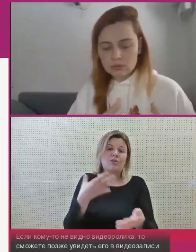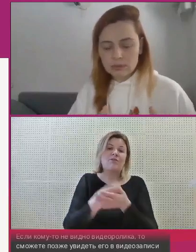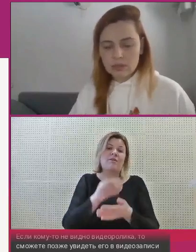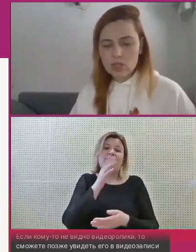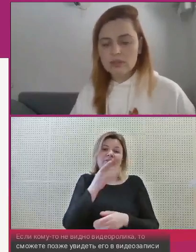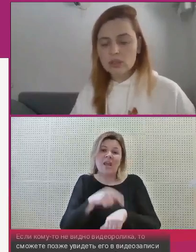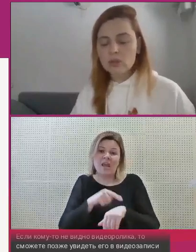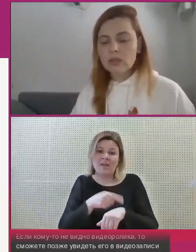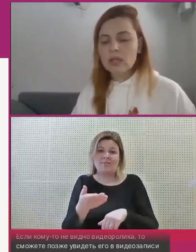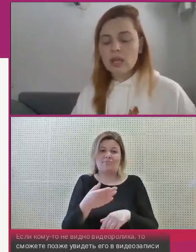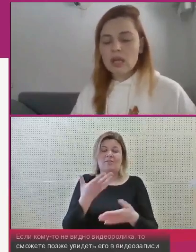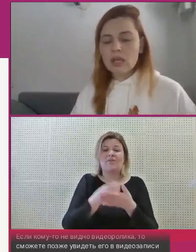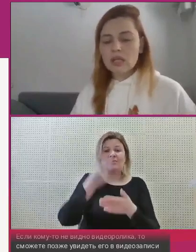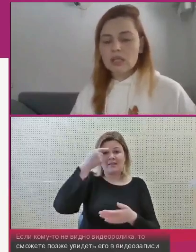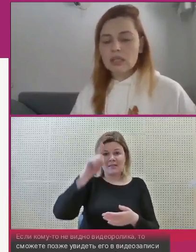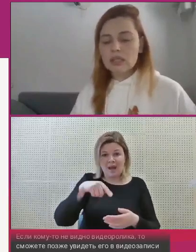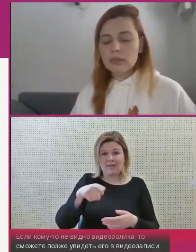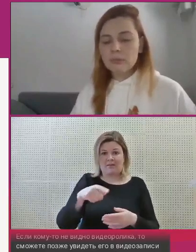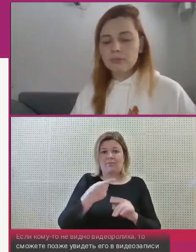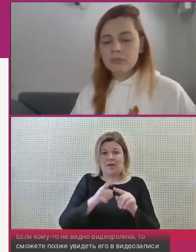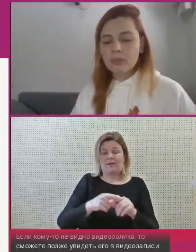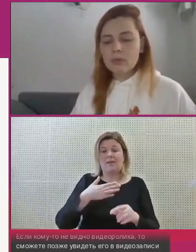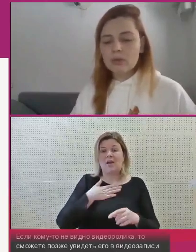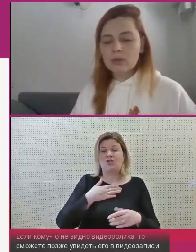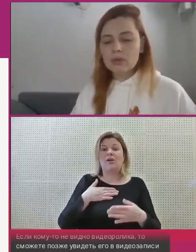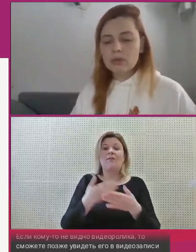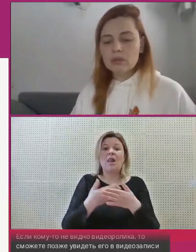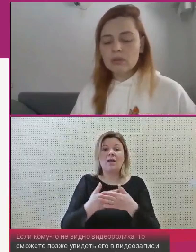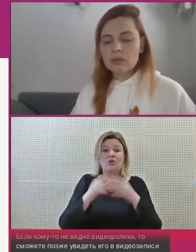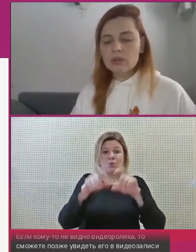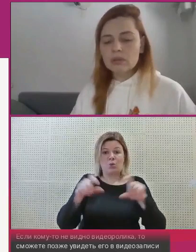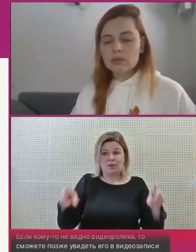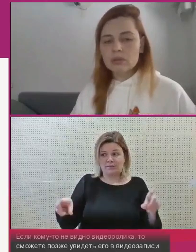вот, собственно, наши волонтеры. И